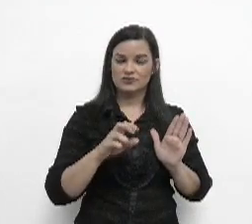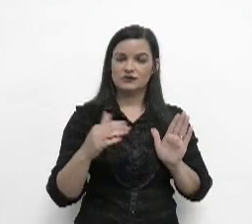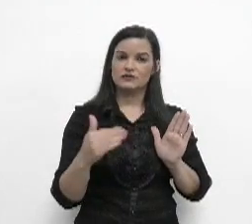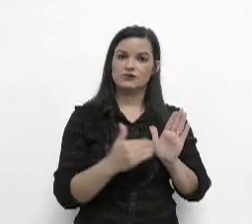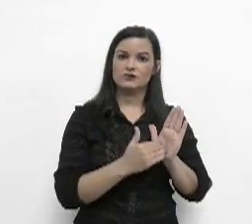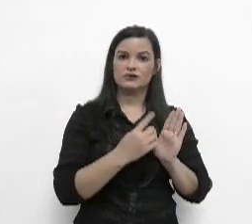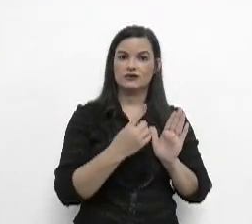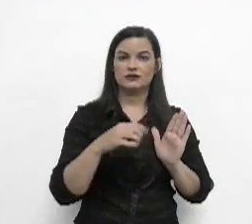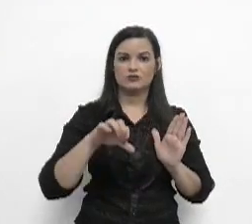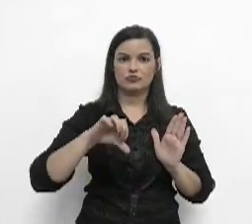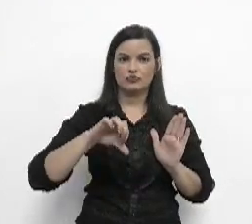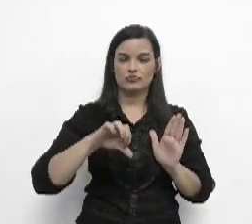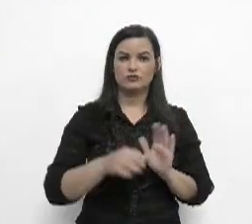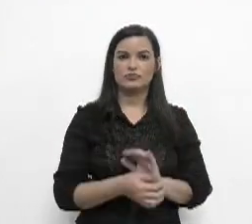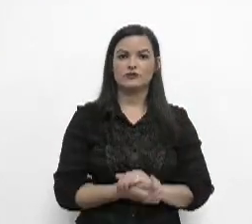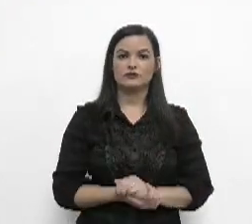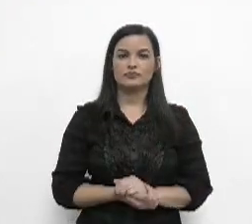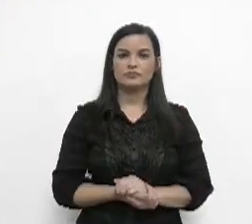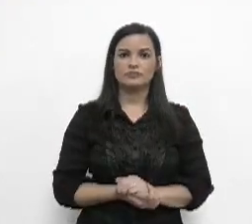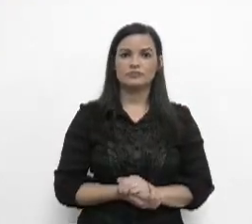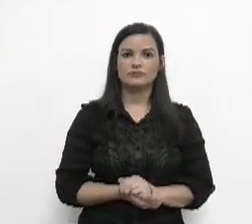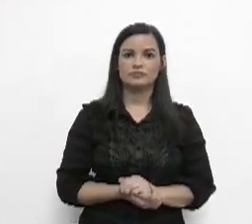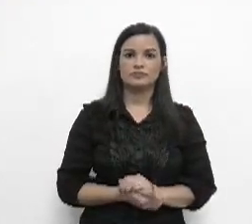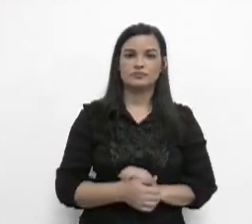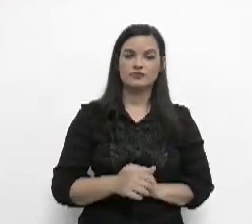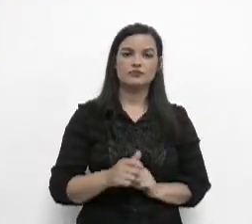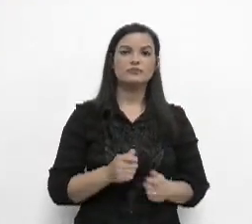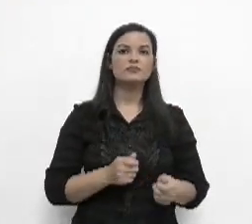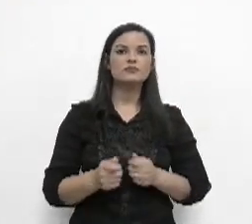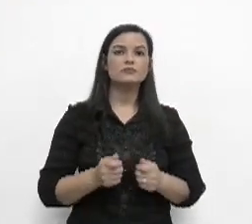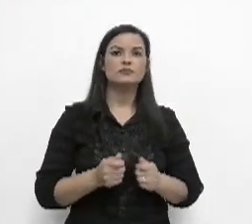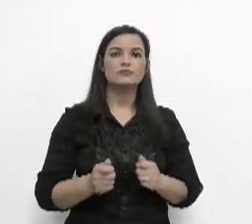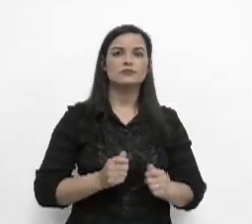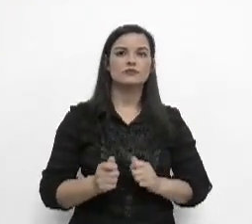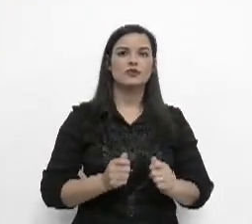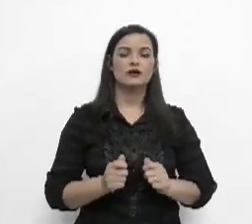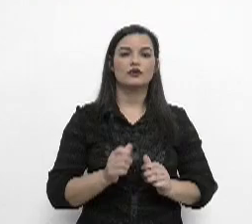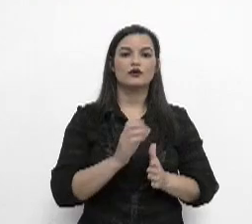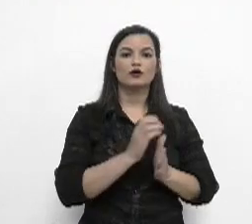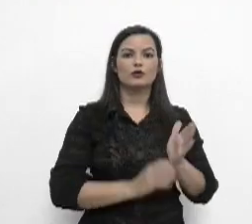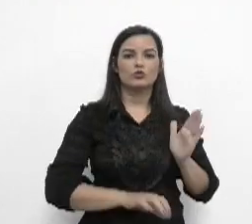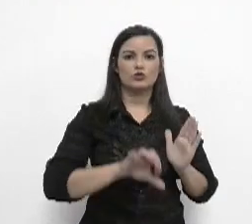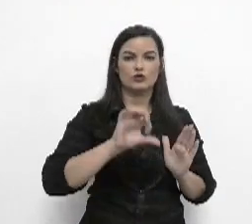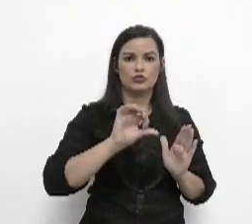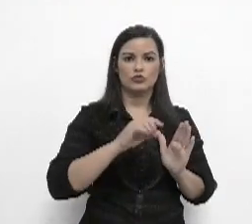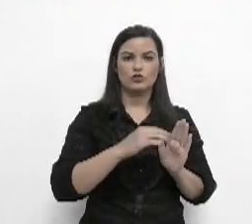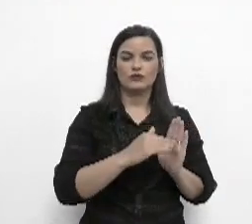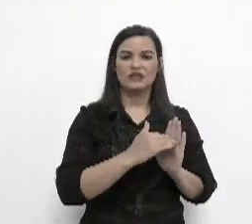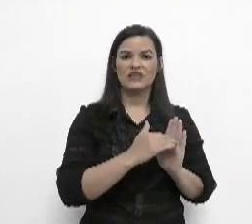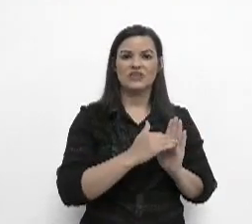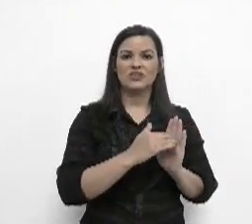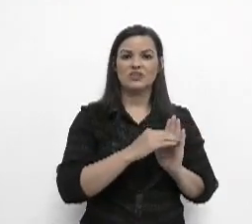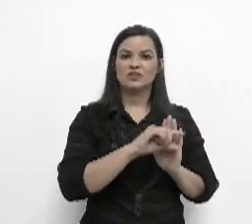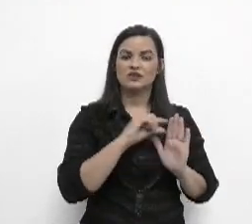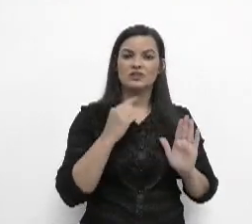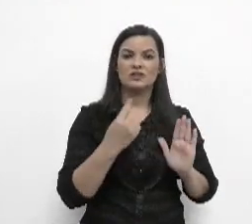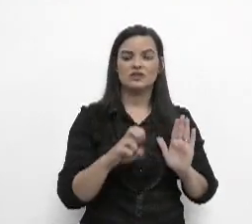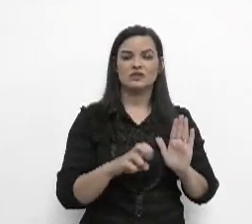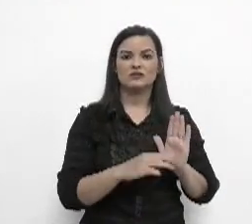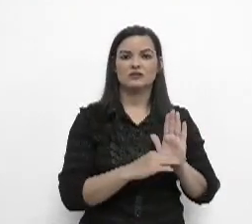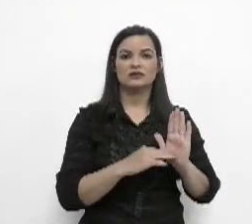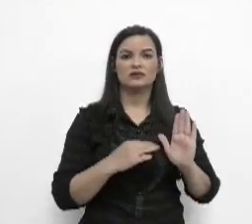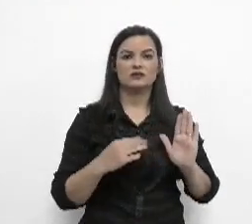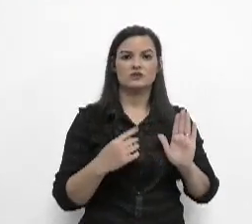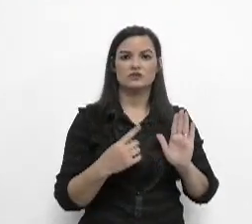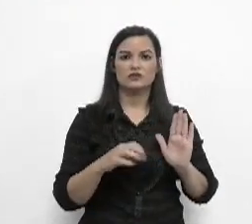19. 우리 성경을 다 찾아서 함께 읽을 텐데요. Atos 9, versículo 15 ao 19. Vamos ler nesse momento. 성경이 없으신 분들은